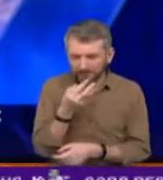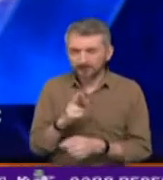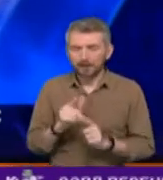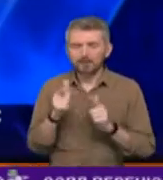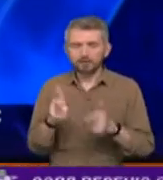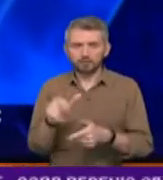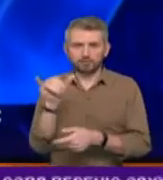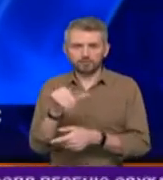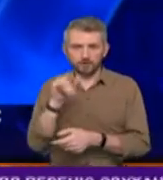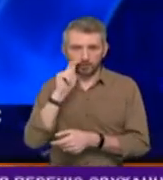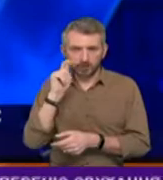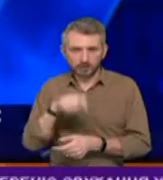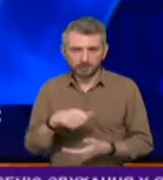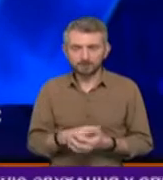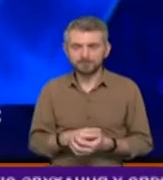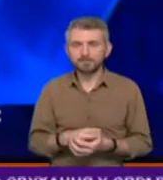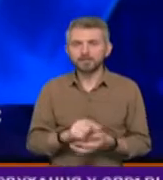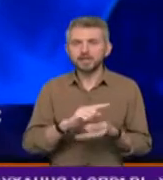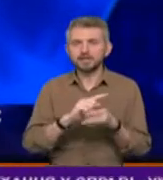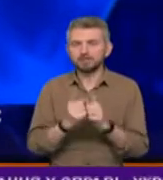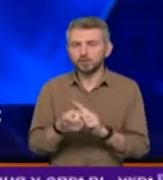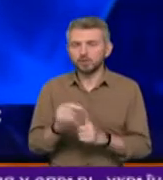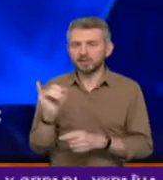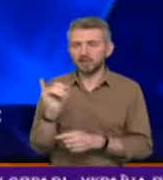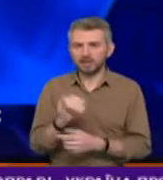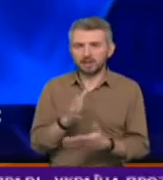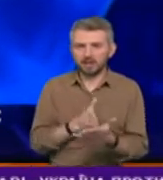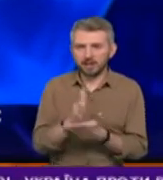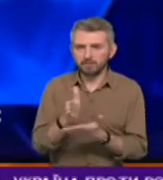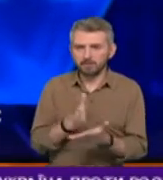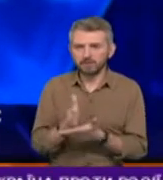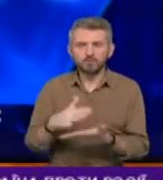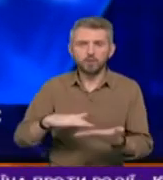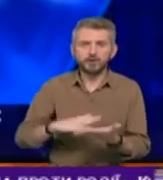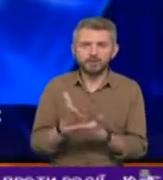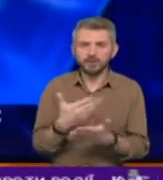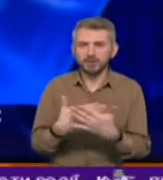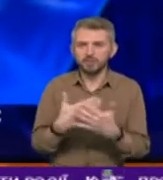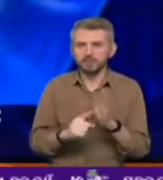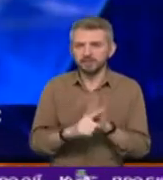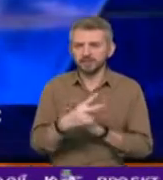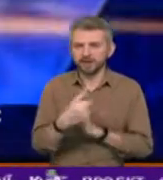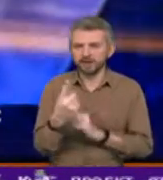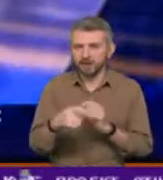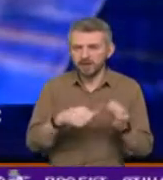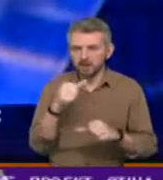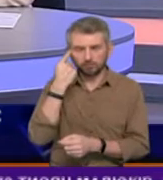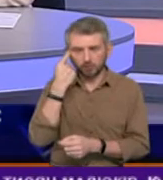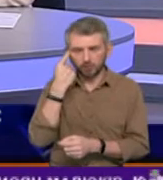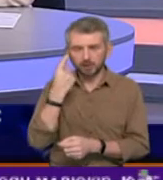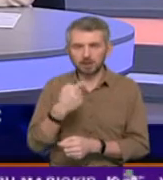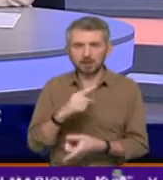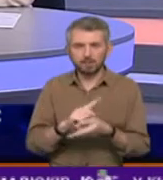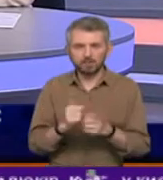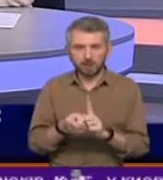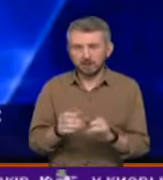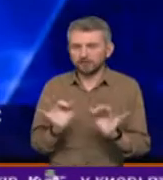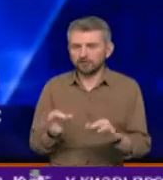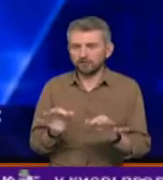закладів обов'язково треба складати ЗНО, попередньо, звичайно, зареєструвавшись на тести. Зробити це можна